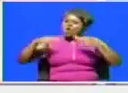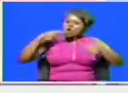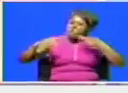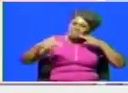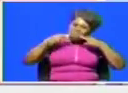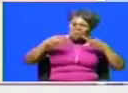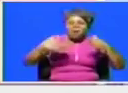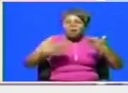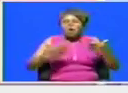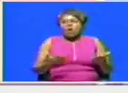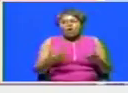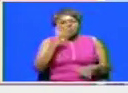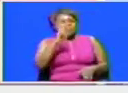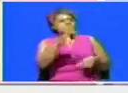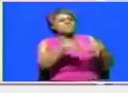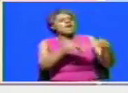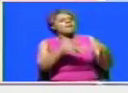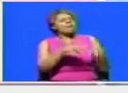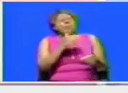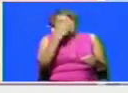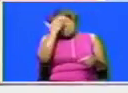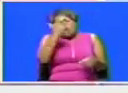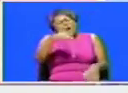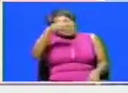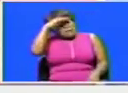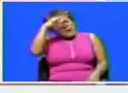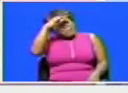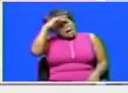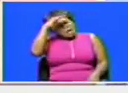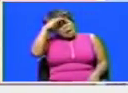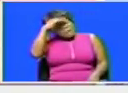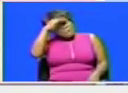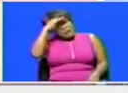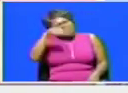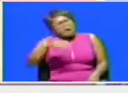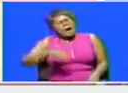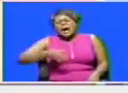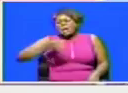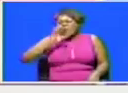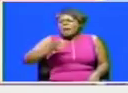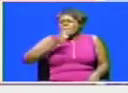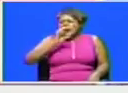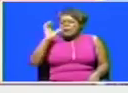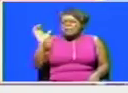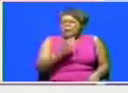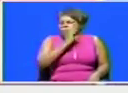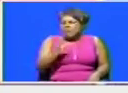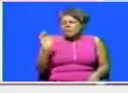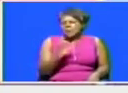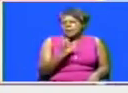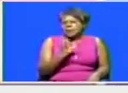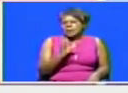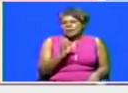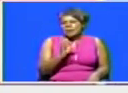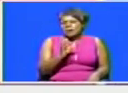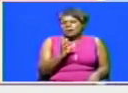ama unapelekwa mahali kuona wanyama vitu za kawaida. Mbona kila mara huwa tu ni ba? Na ile ba ni mvinyo mvinyo sigara shisha. Kwenye ba kwenye kuona wanyama tatumia